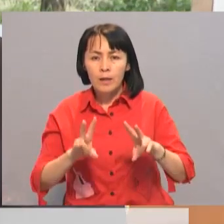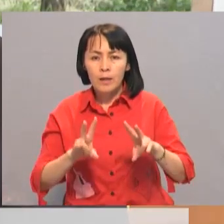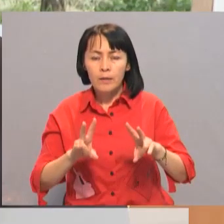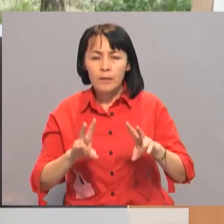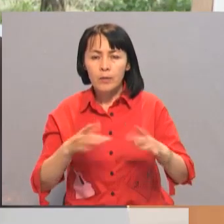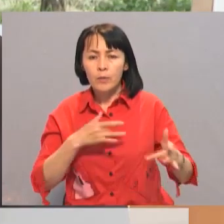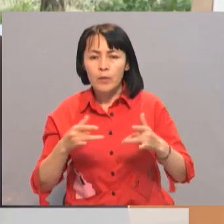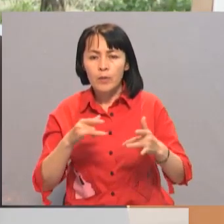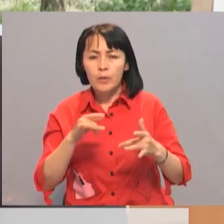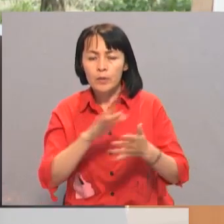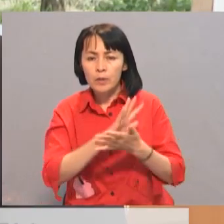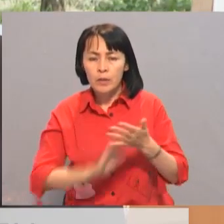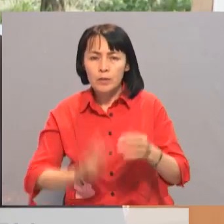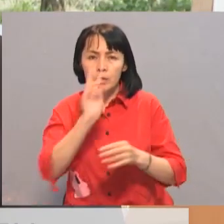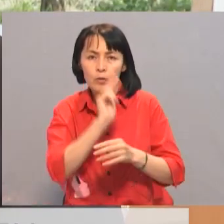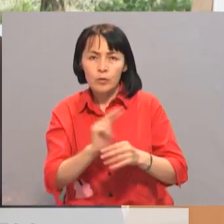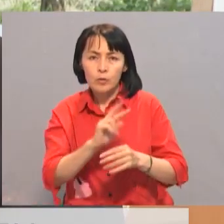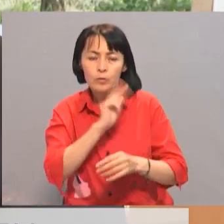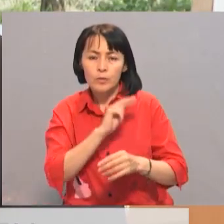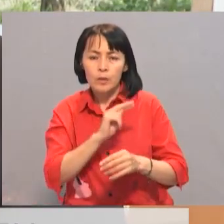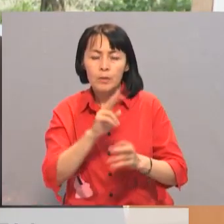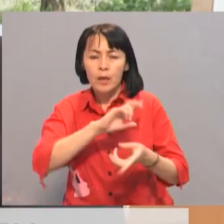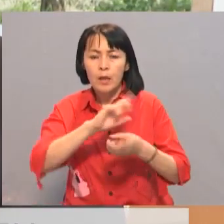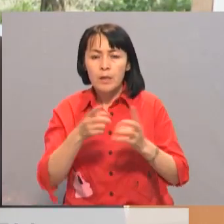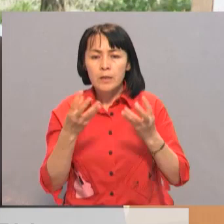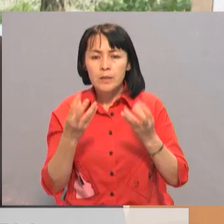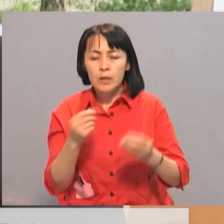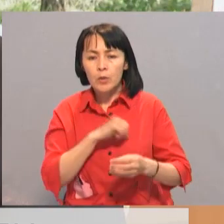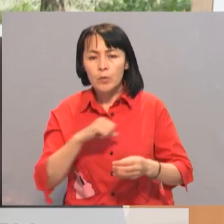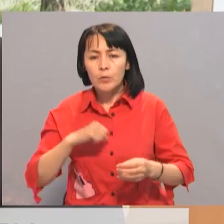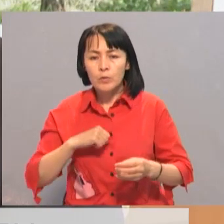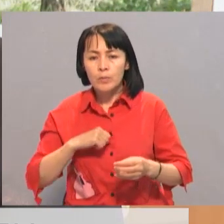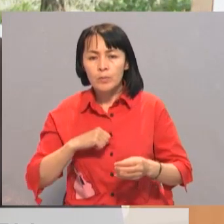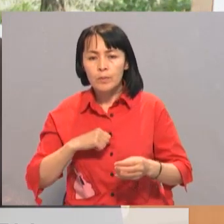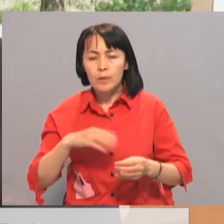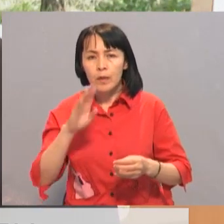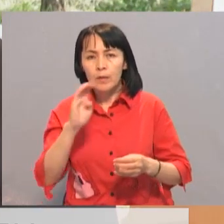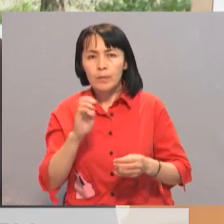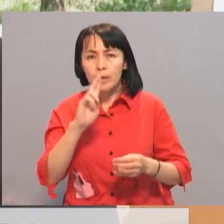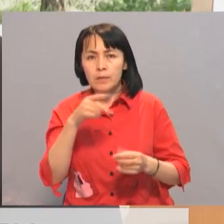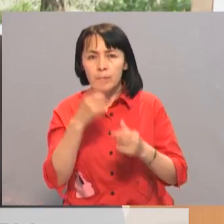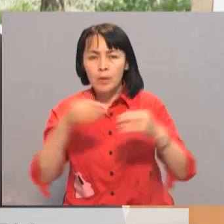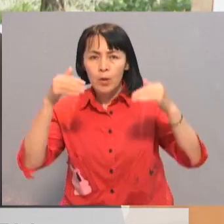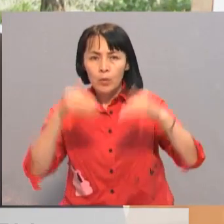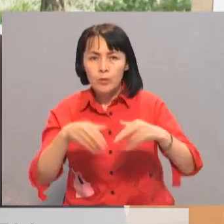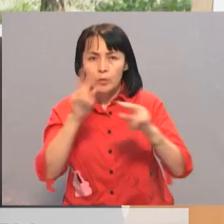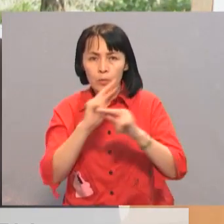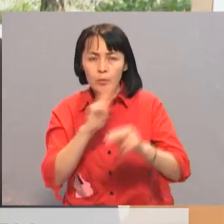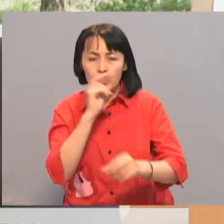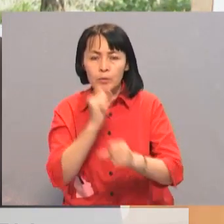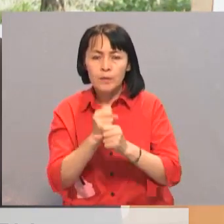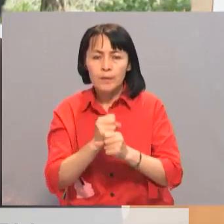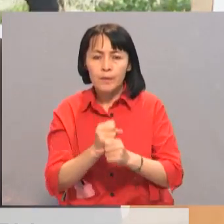соларға үйрету жұмыстарыменен де айналысамын. Және мына өзім Әбілхан Қастеев атындағы колледжде мұғалім болып жұмыс